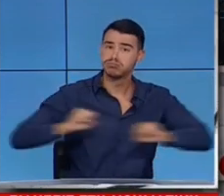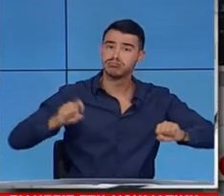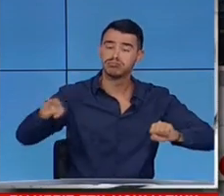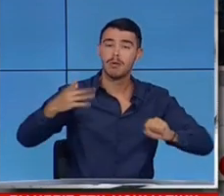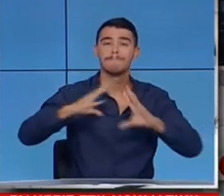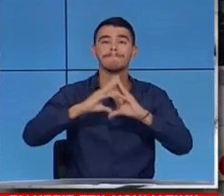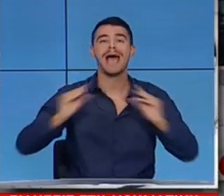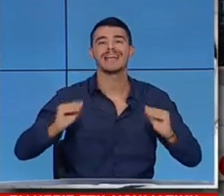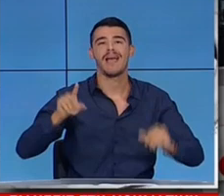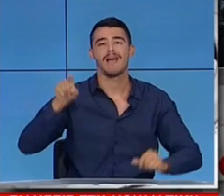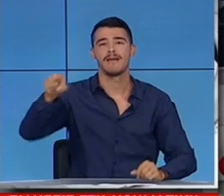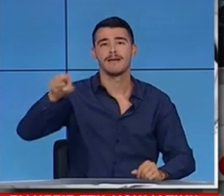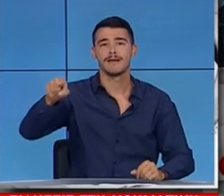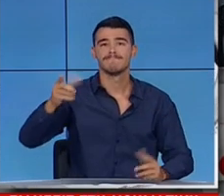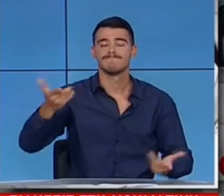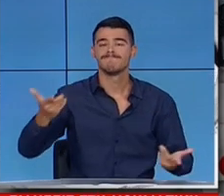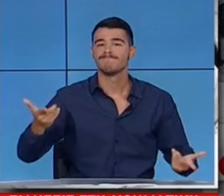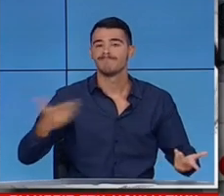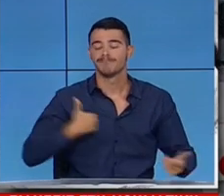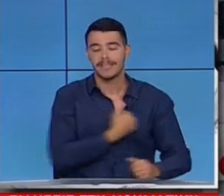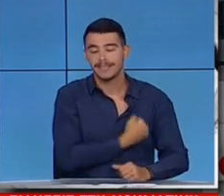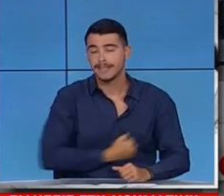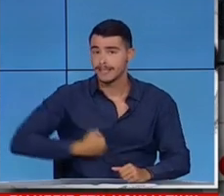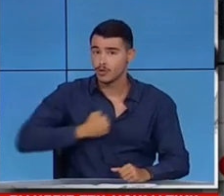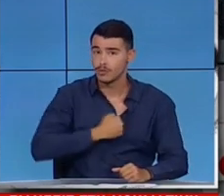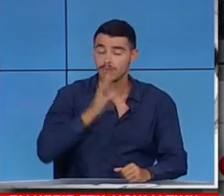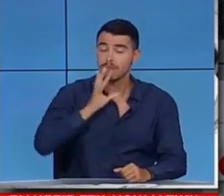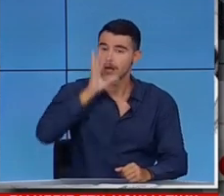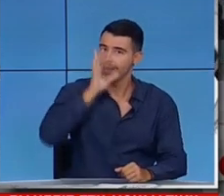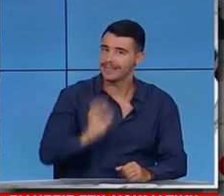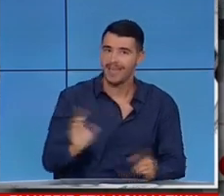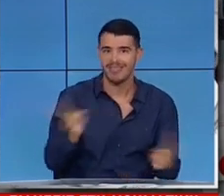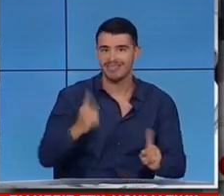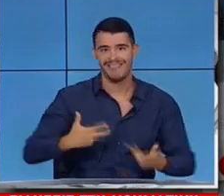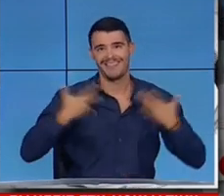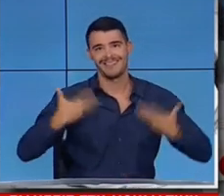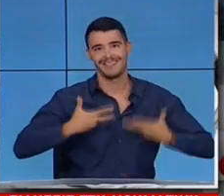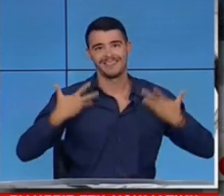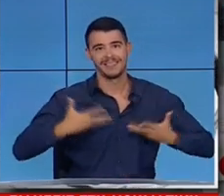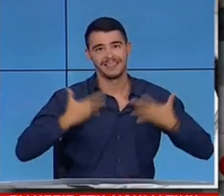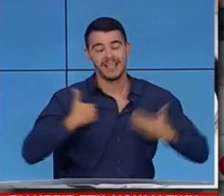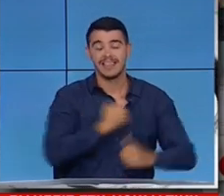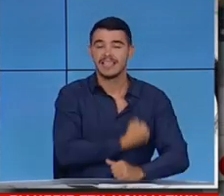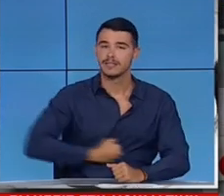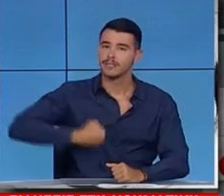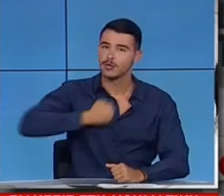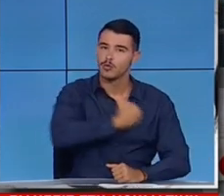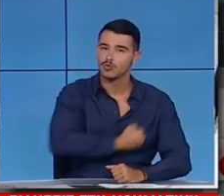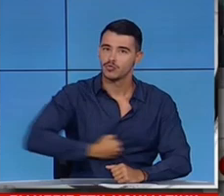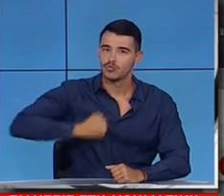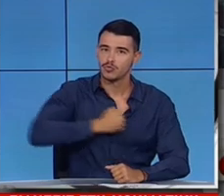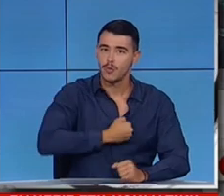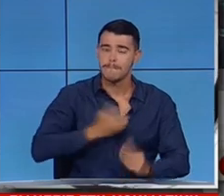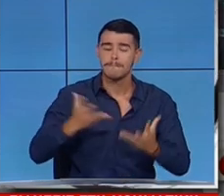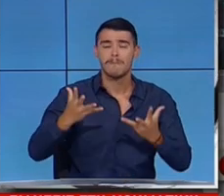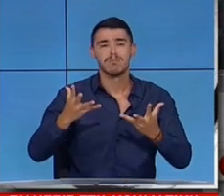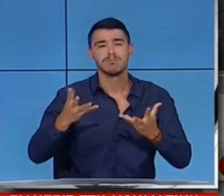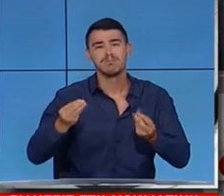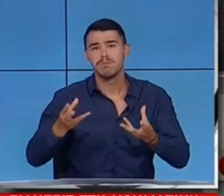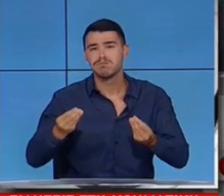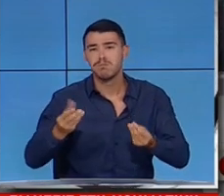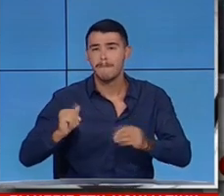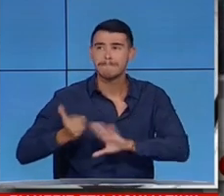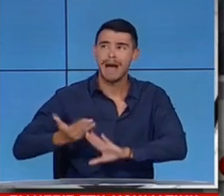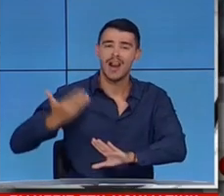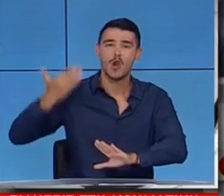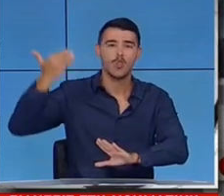λόγου, αυτό δεν είναι ευχάριστο. Έτσι, όχι, να το πούμε, είναι πολύ δυσάρεστο. Υπήρχαν δυστυχώς πάρα πολλές στιγμές στο